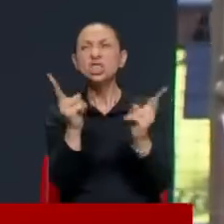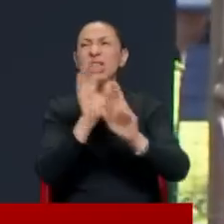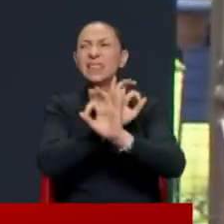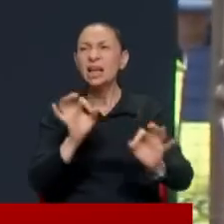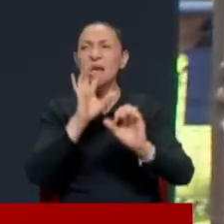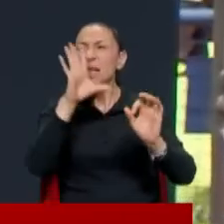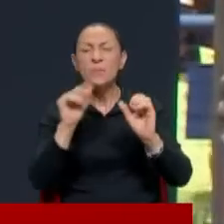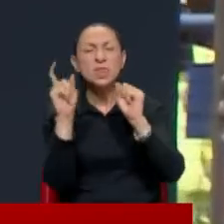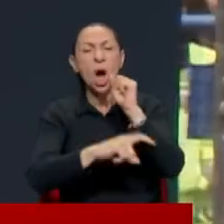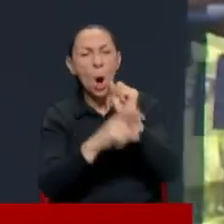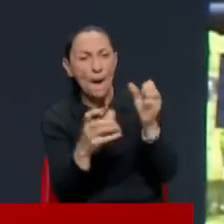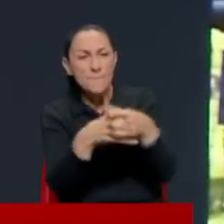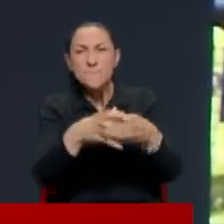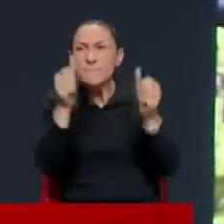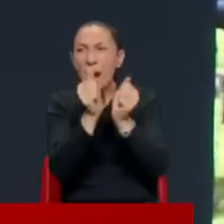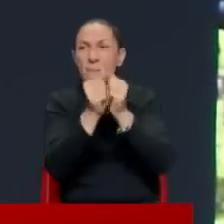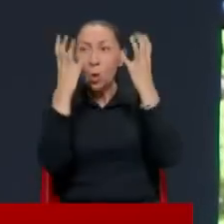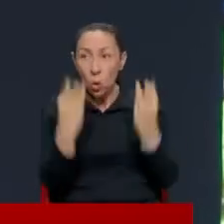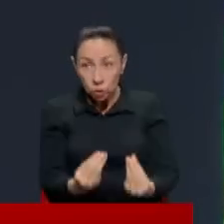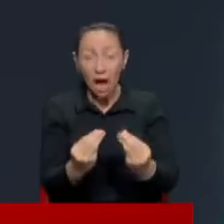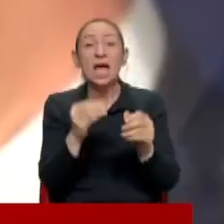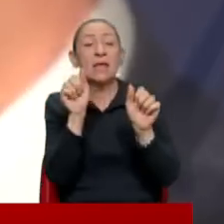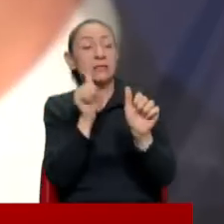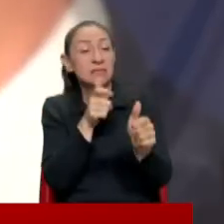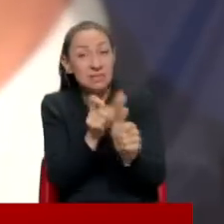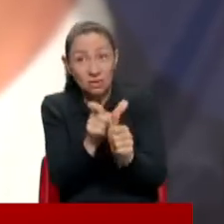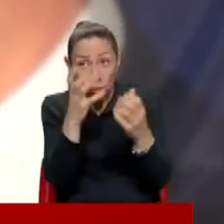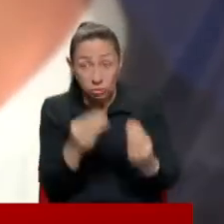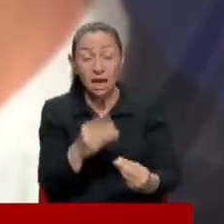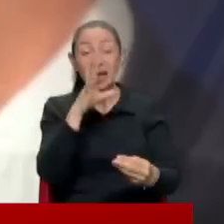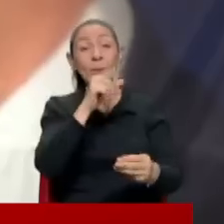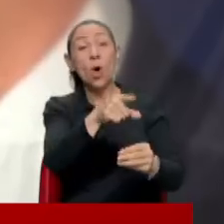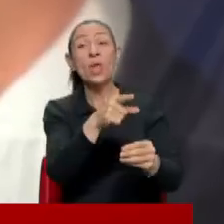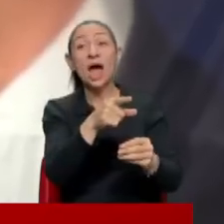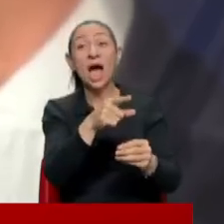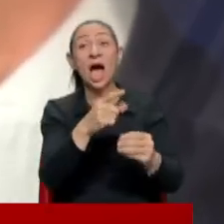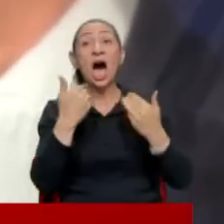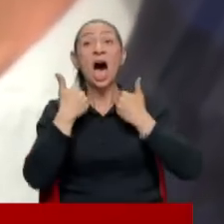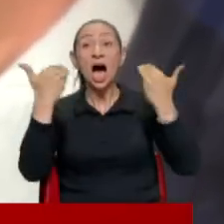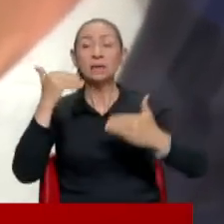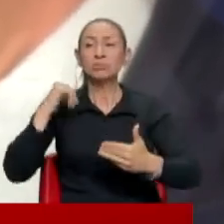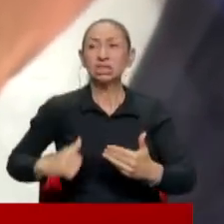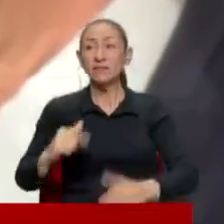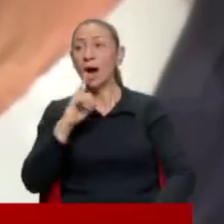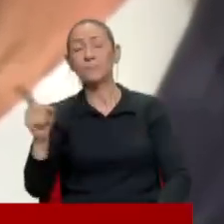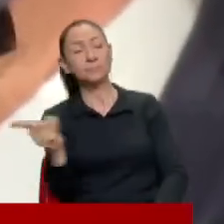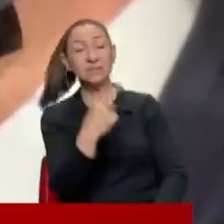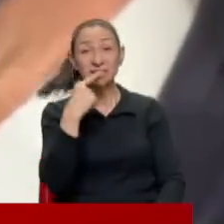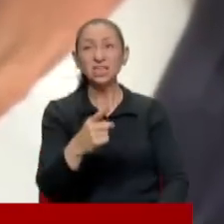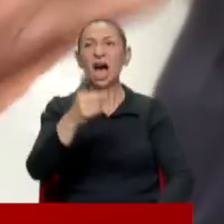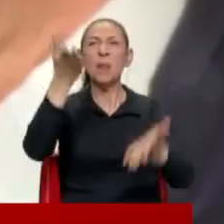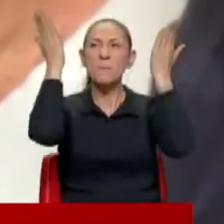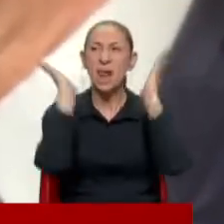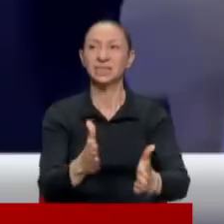terör örgütlerinin yanında durursa, kim onlarla beraber olursa, kim onların ayağına hakimi savcıyı gönderirse